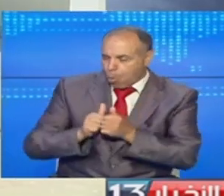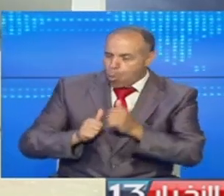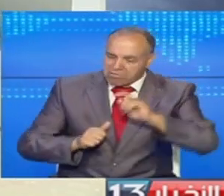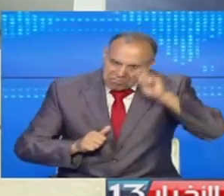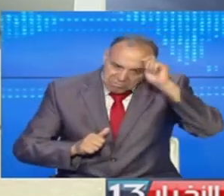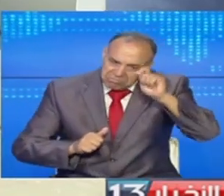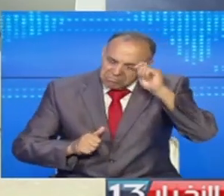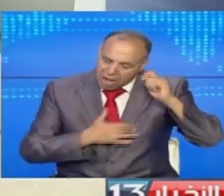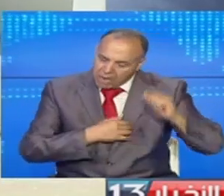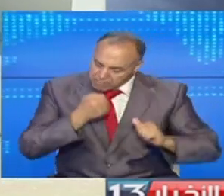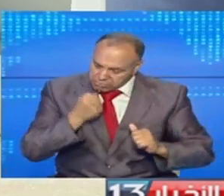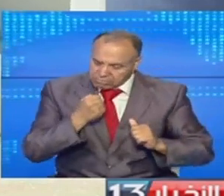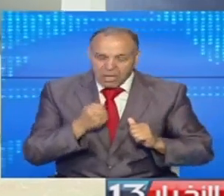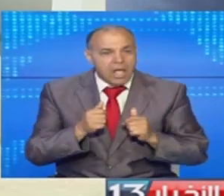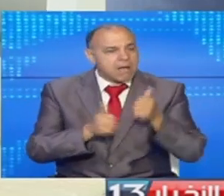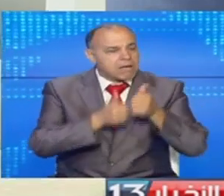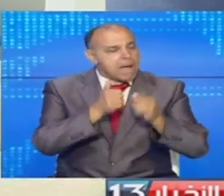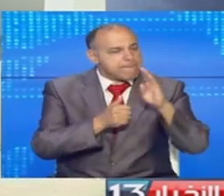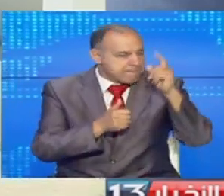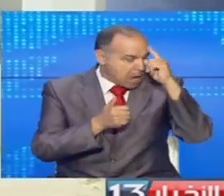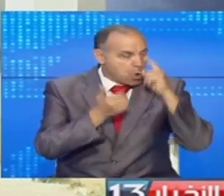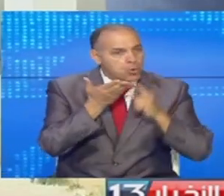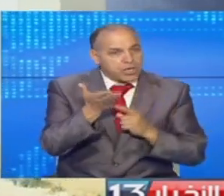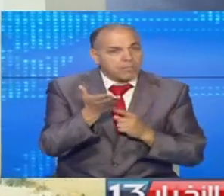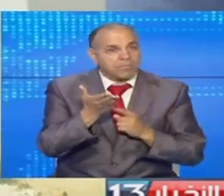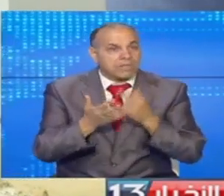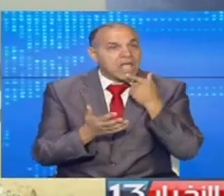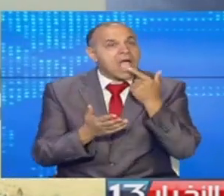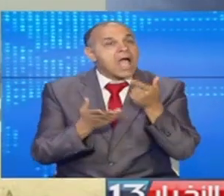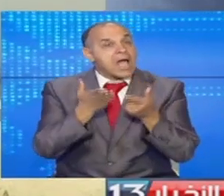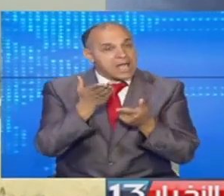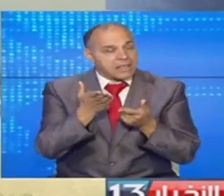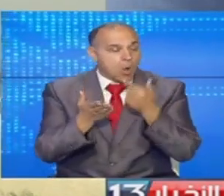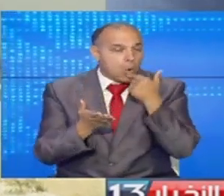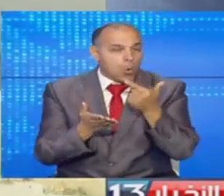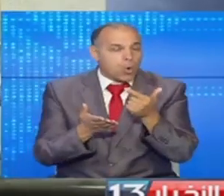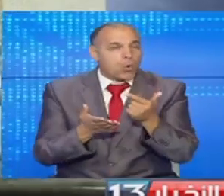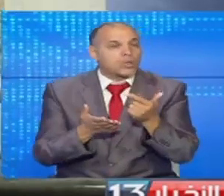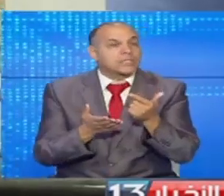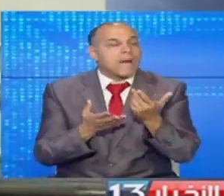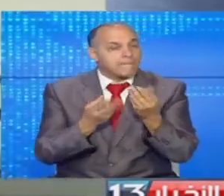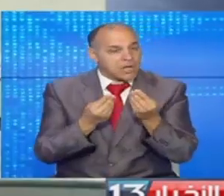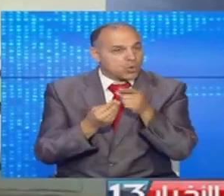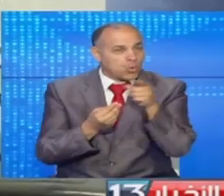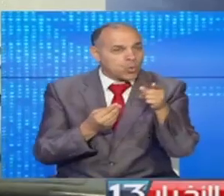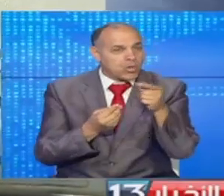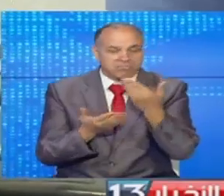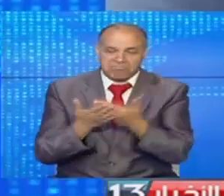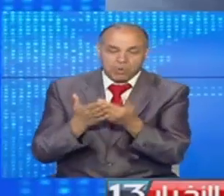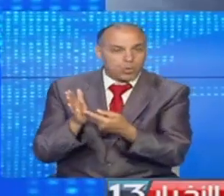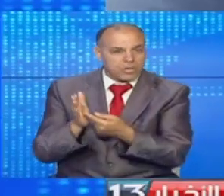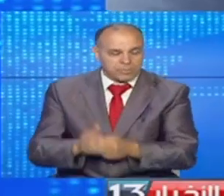ومراقبيه خلال اجتياز اختبارات البكالوريا، ومن هو نكتسب الكثير من العبر.